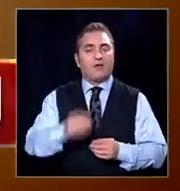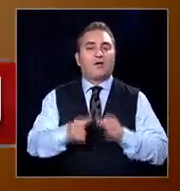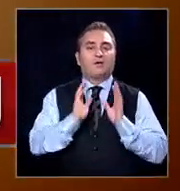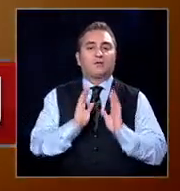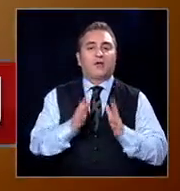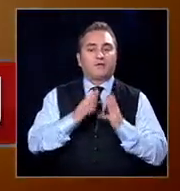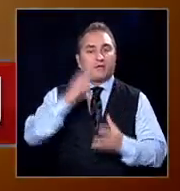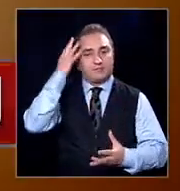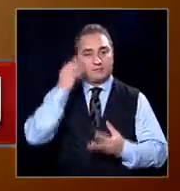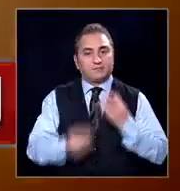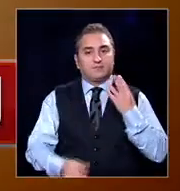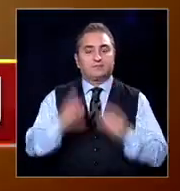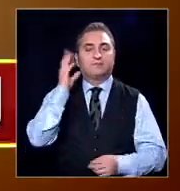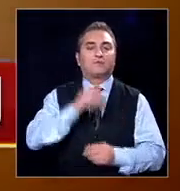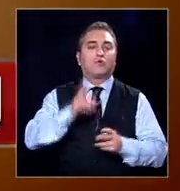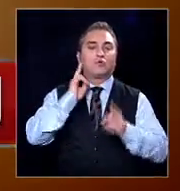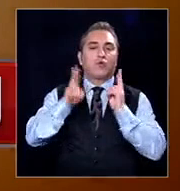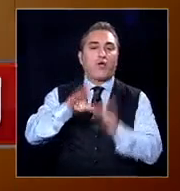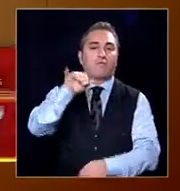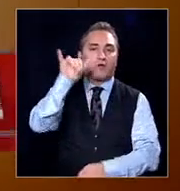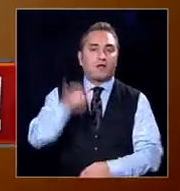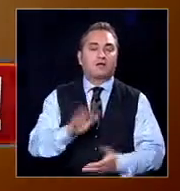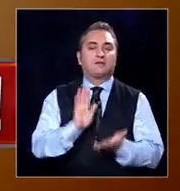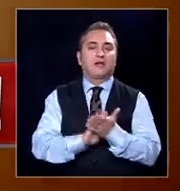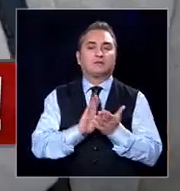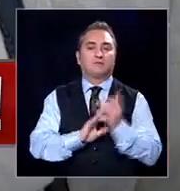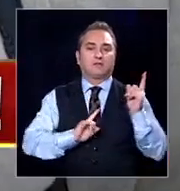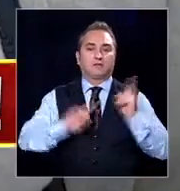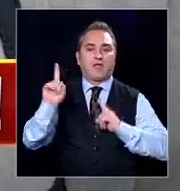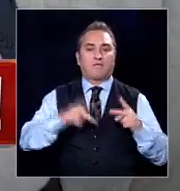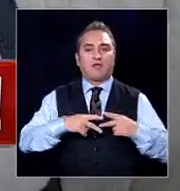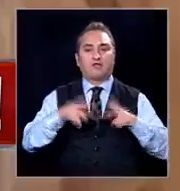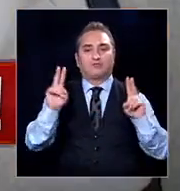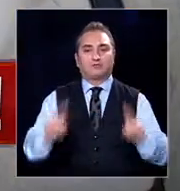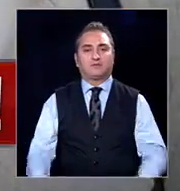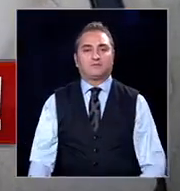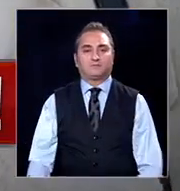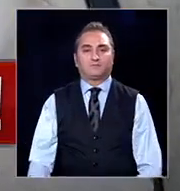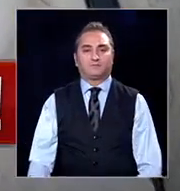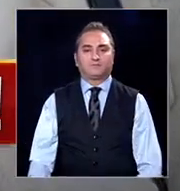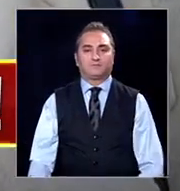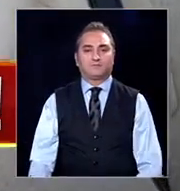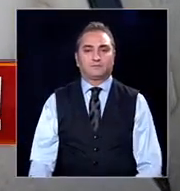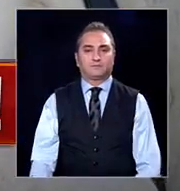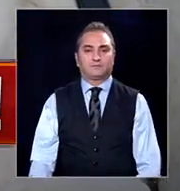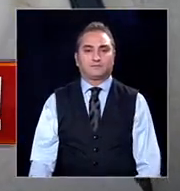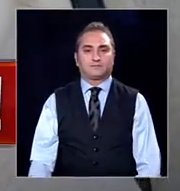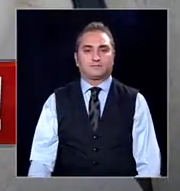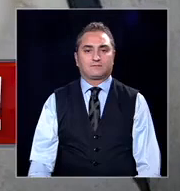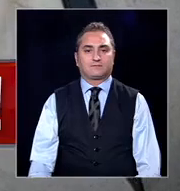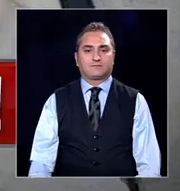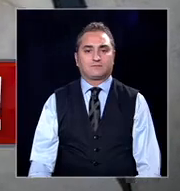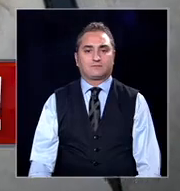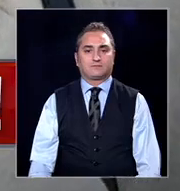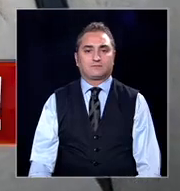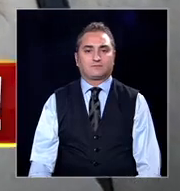devam etti. O da kuaför hakkında tazminat davası açtı. Benim beklediğim bir özürdü. Kopan yerlerin de altında bir boya yoktu.